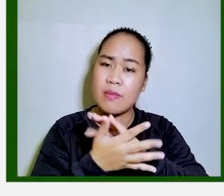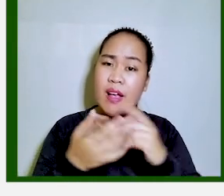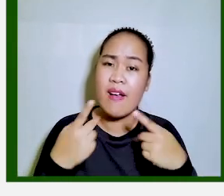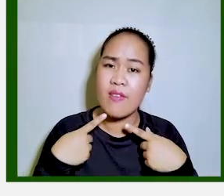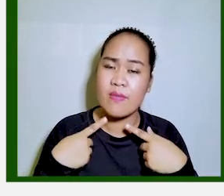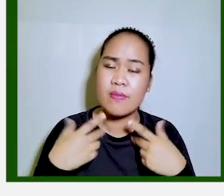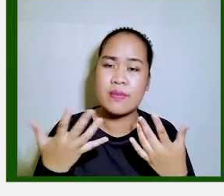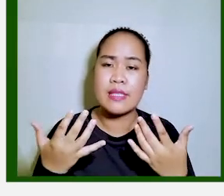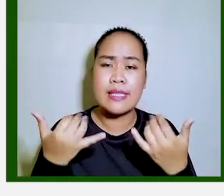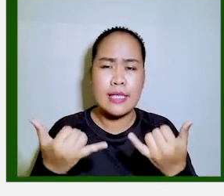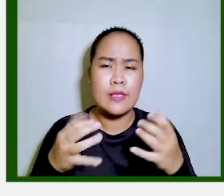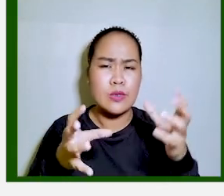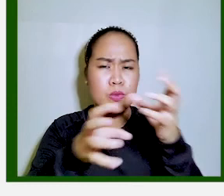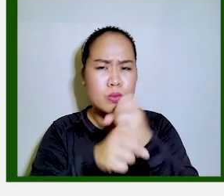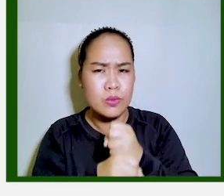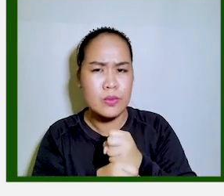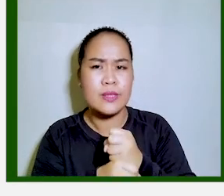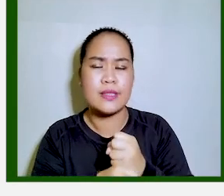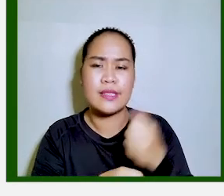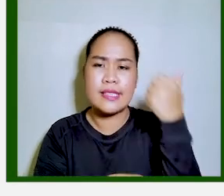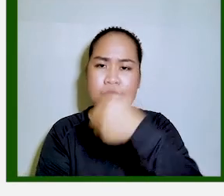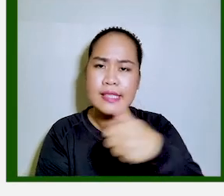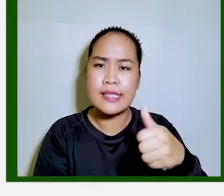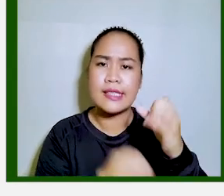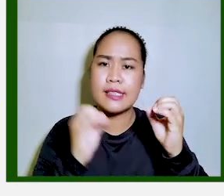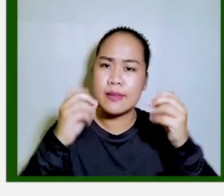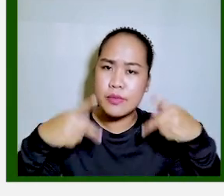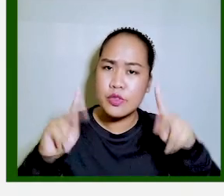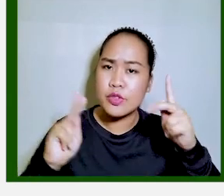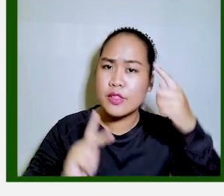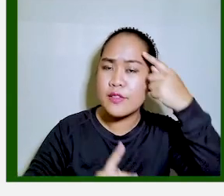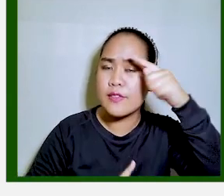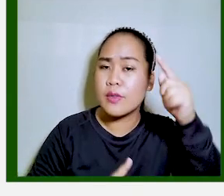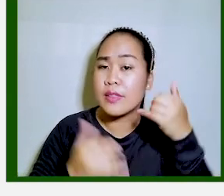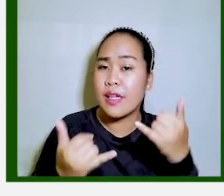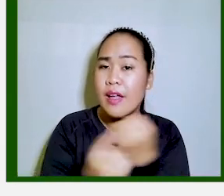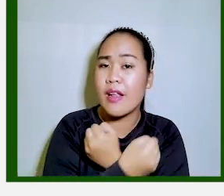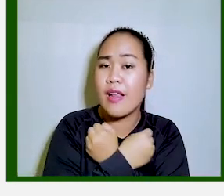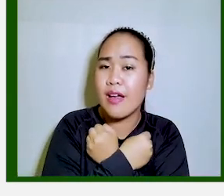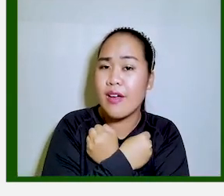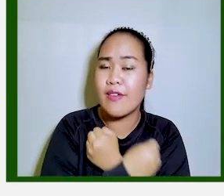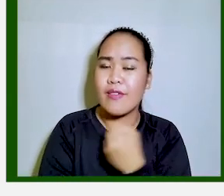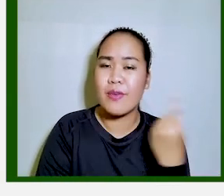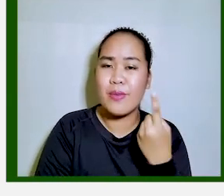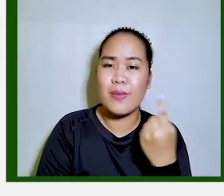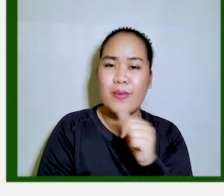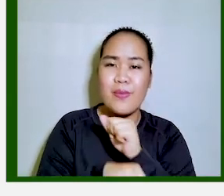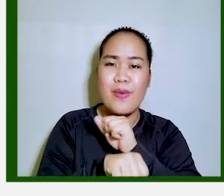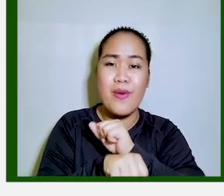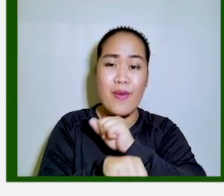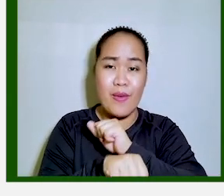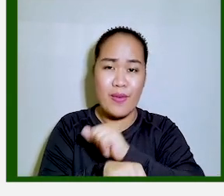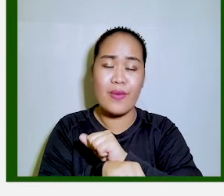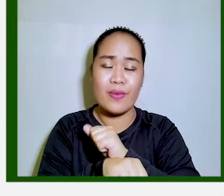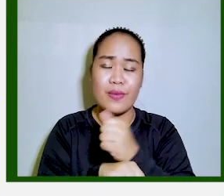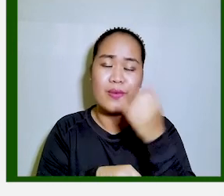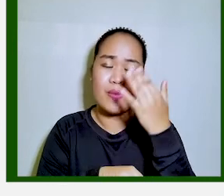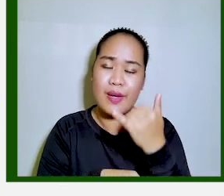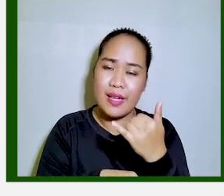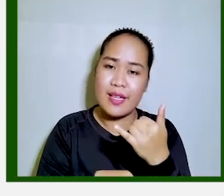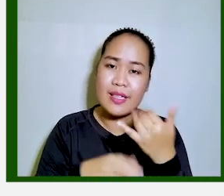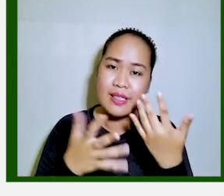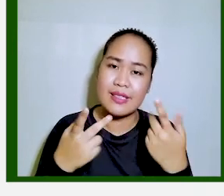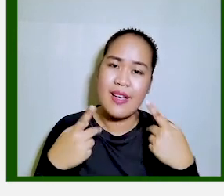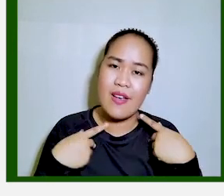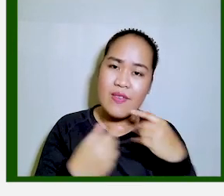ito. At siguro ngayon nare-realize natin na talagang kailangan mahalin natin ang ating trabaho talaga, dahil magmula